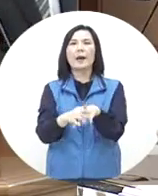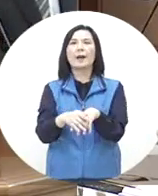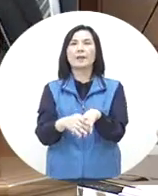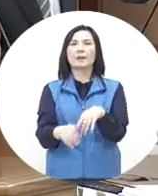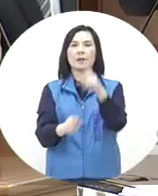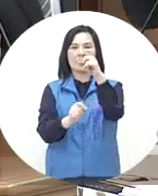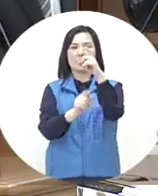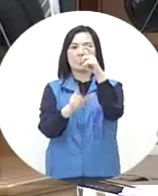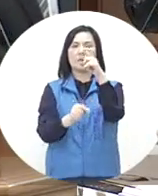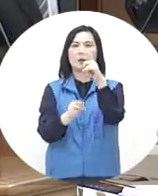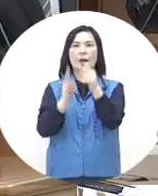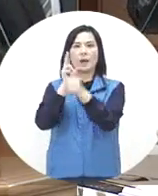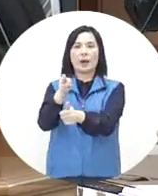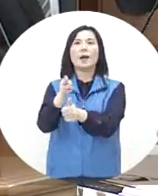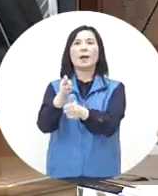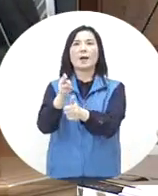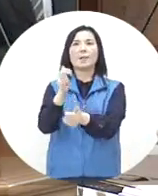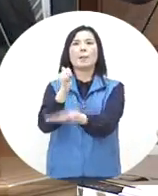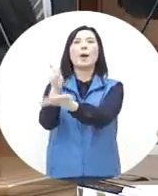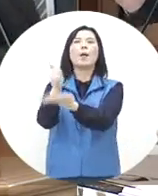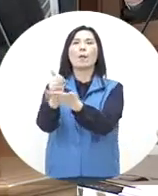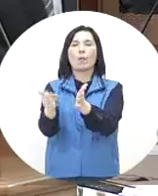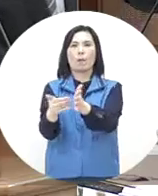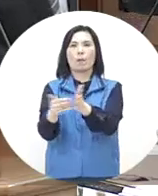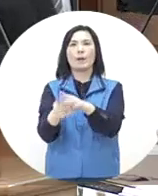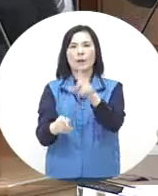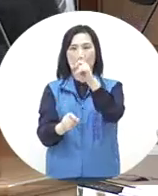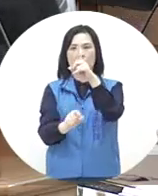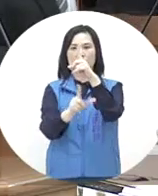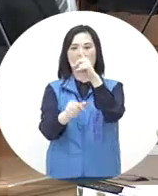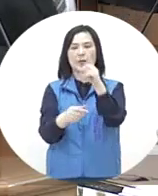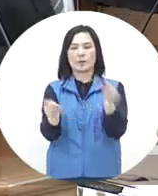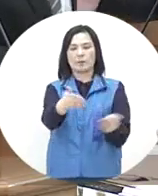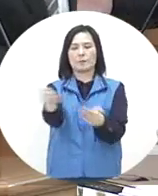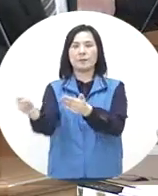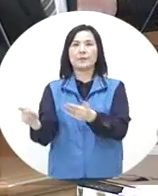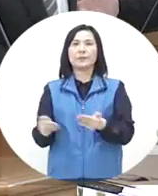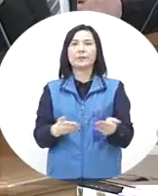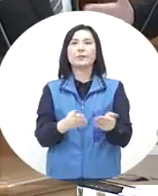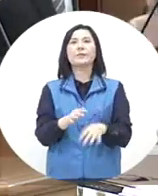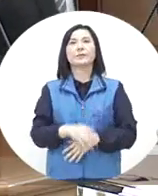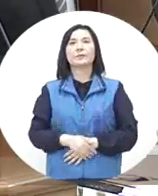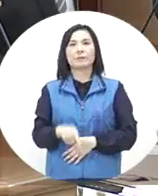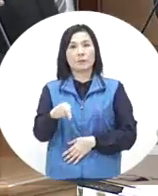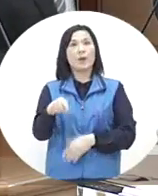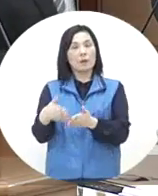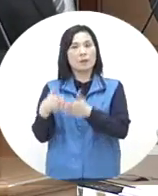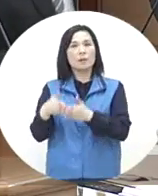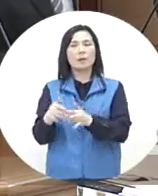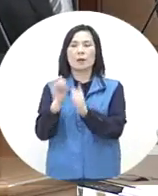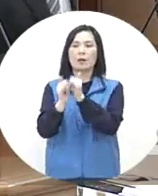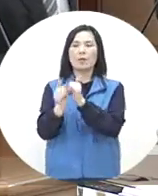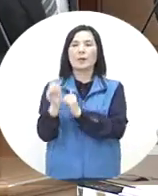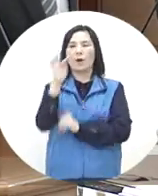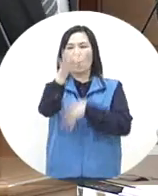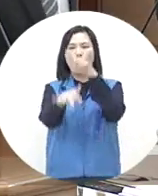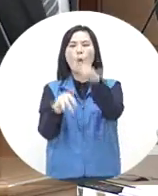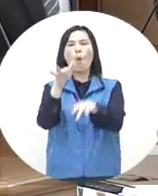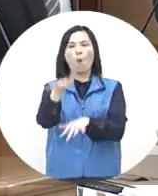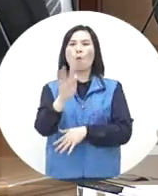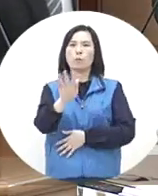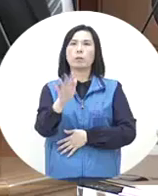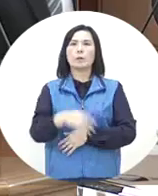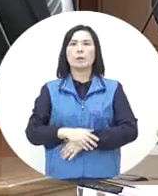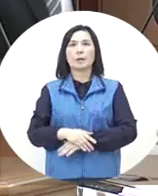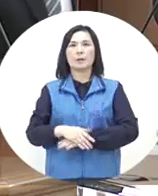好？ 还早一会开戏嘛，哈。好，那我们希望如实如期的把它完工。 这真重要，这民众定咧行的哈，这个步